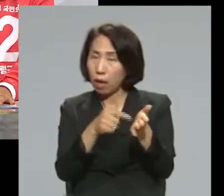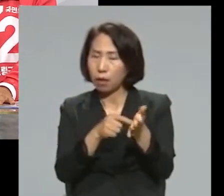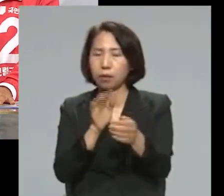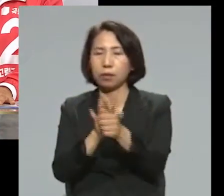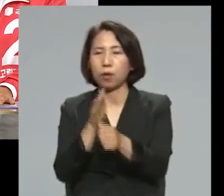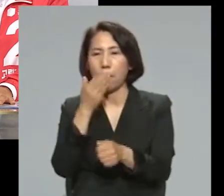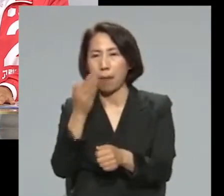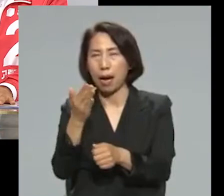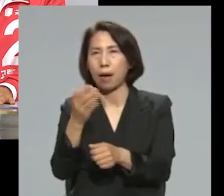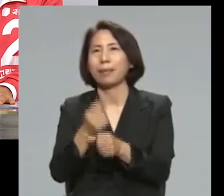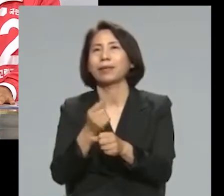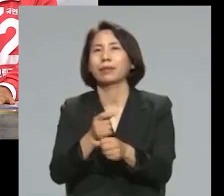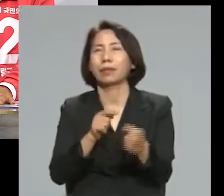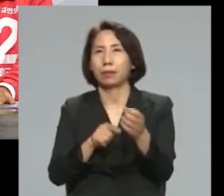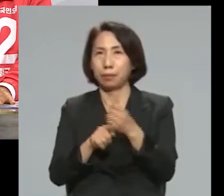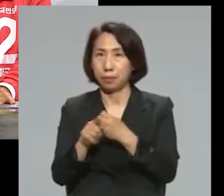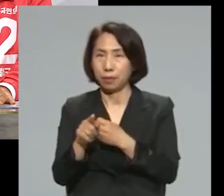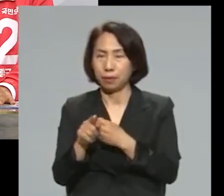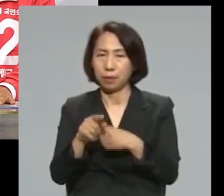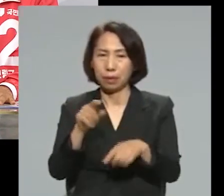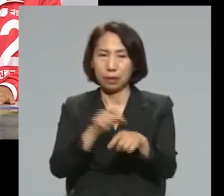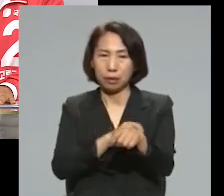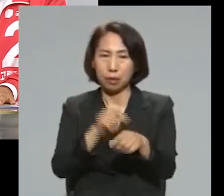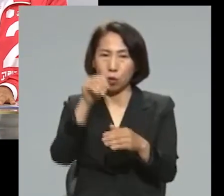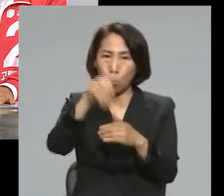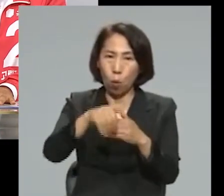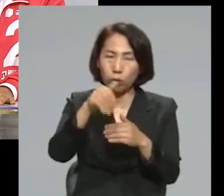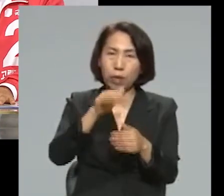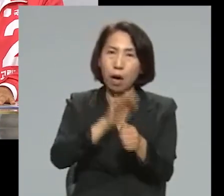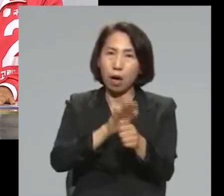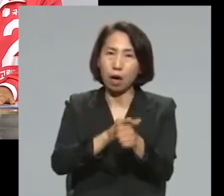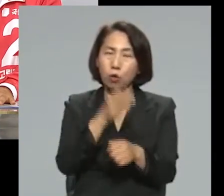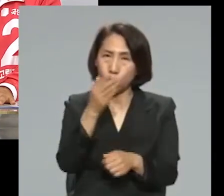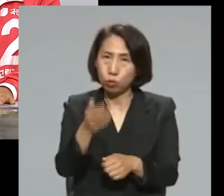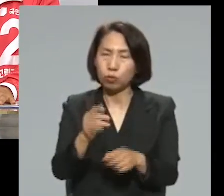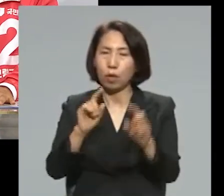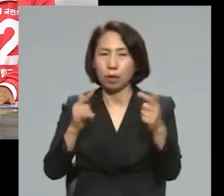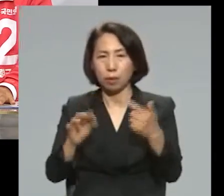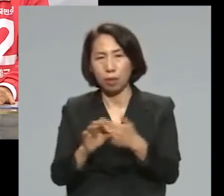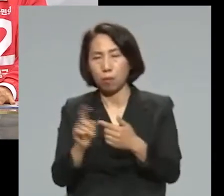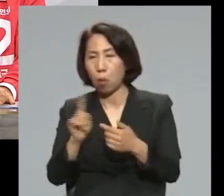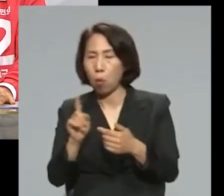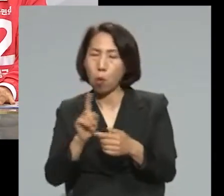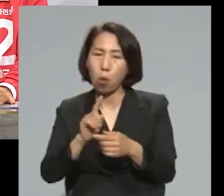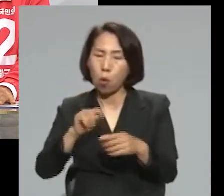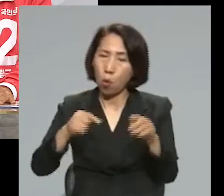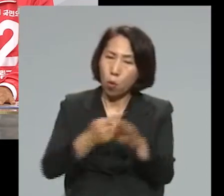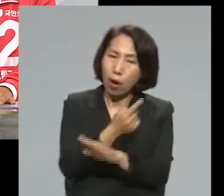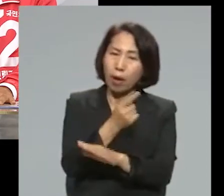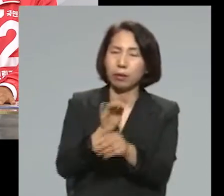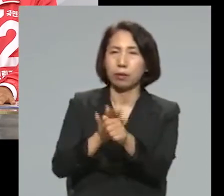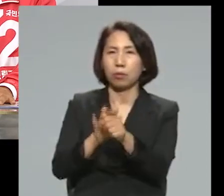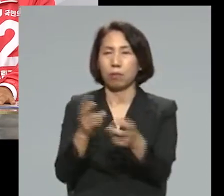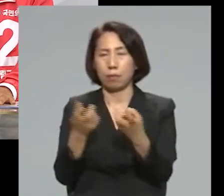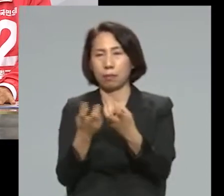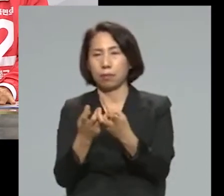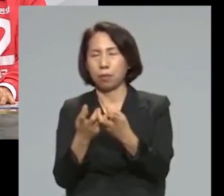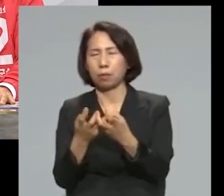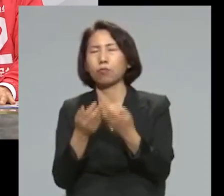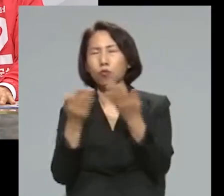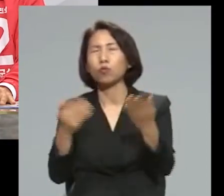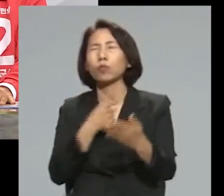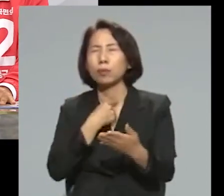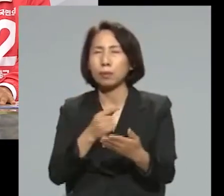하겠다는 이야기입니다. 예를 들어서 뭐 특정한 공사를 더 한다든지 또는 여러 가지 지원 대책이 있다면 강구해서 예. 지원을 하겠다는 그런